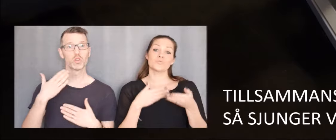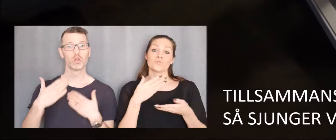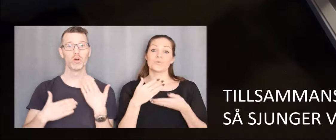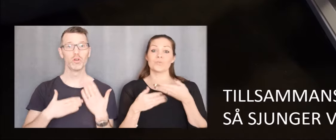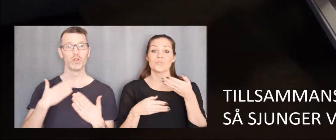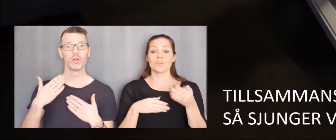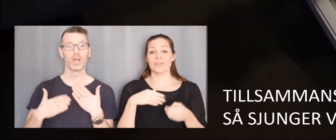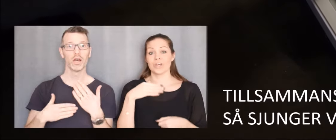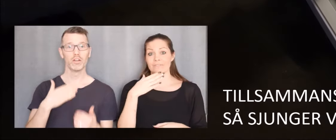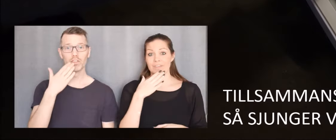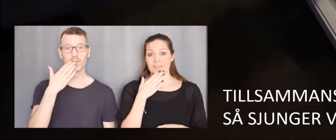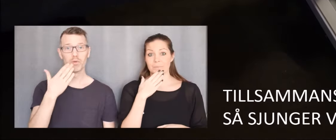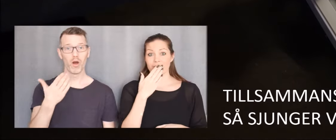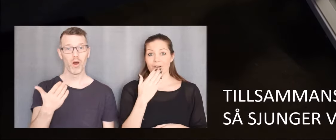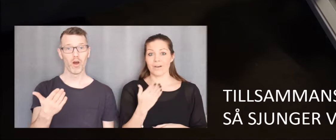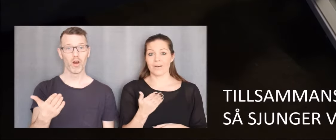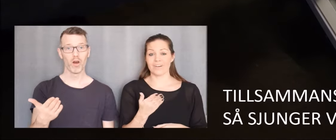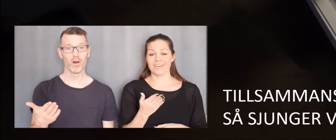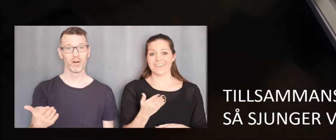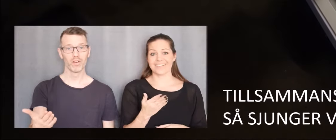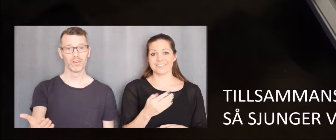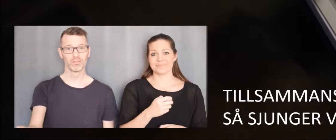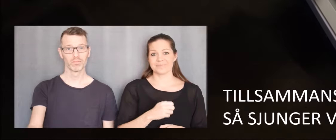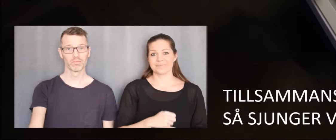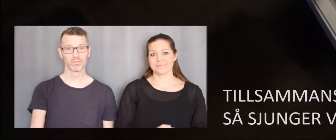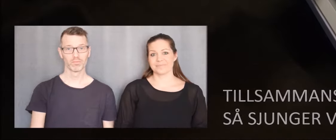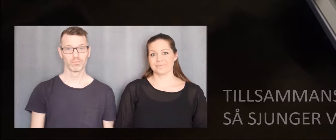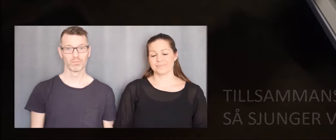Tillsammans så sjunger vi bra.